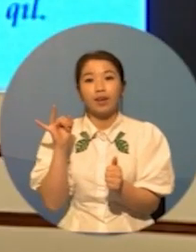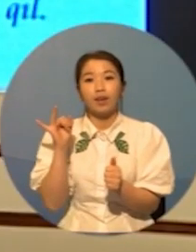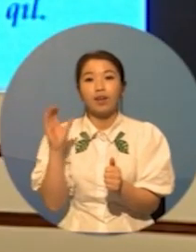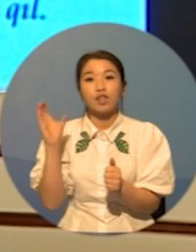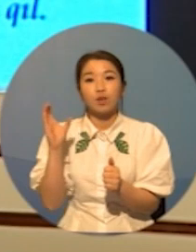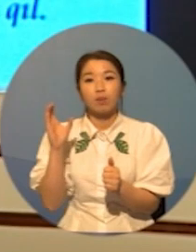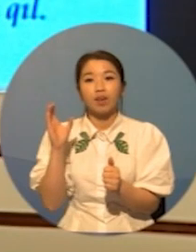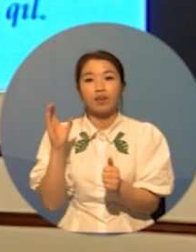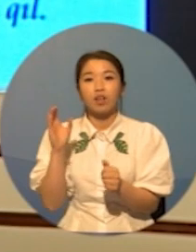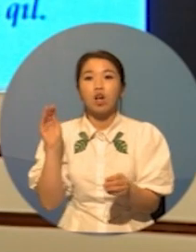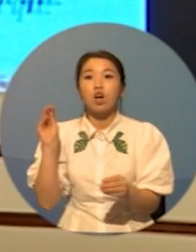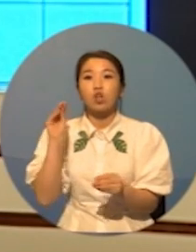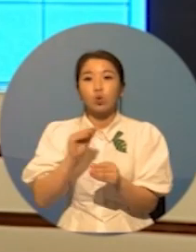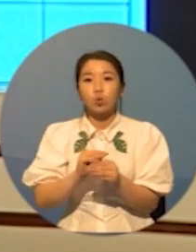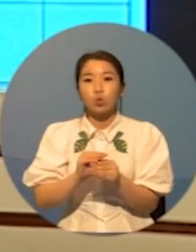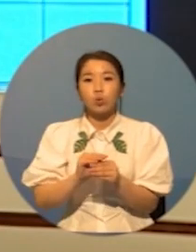келген.